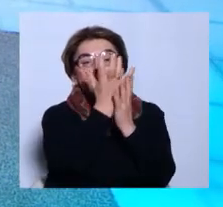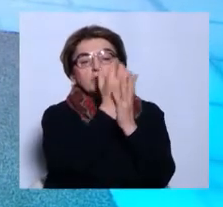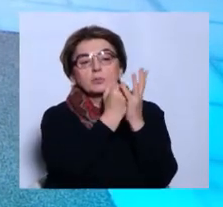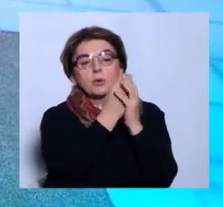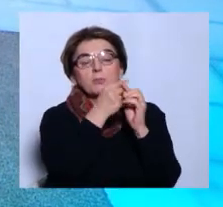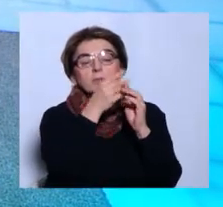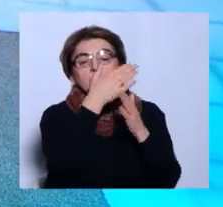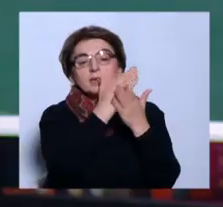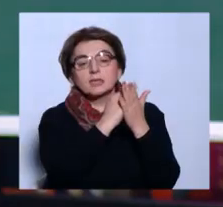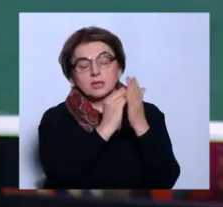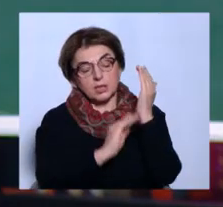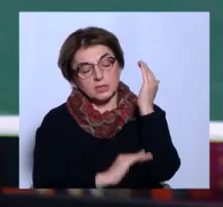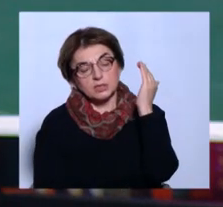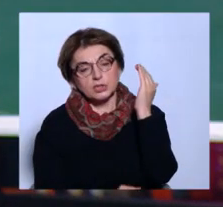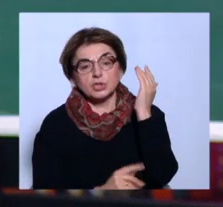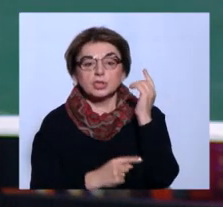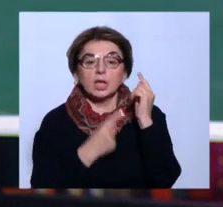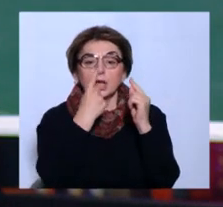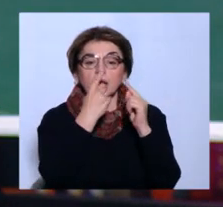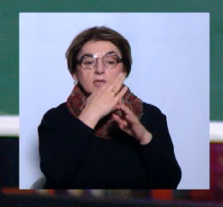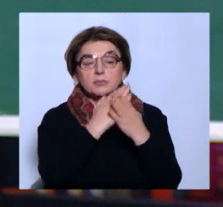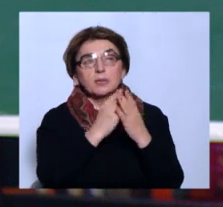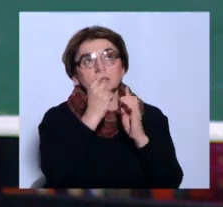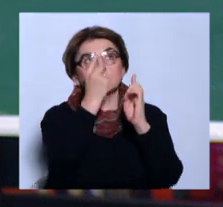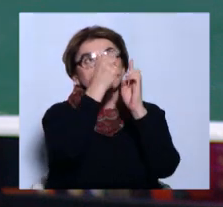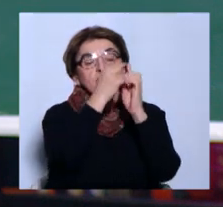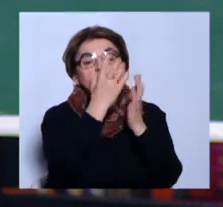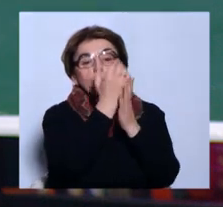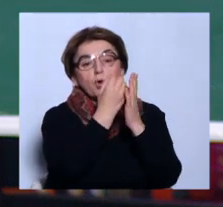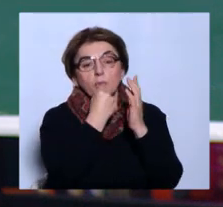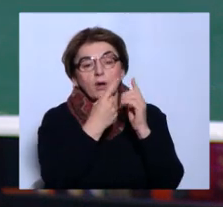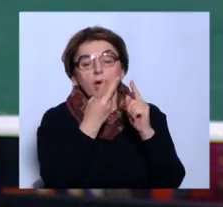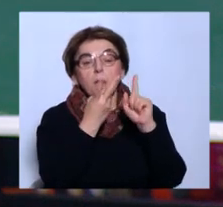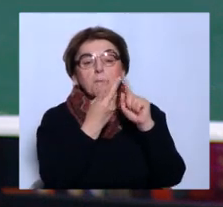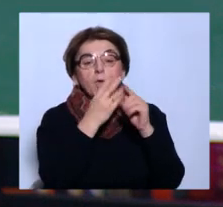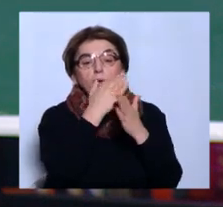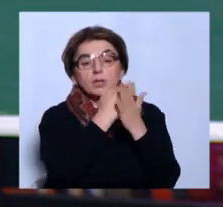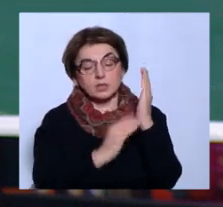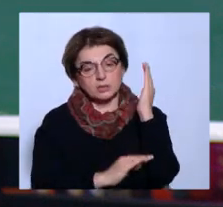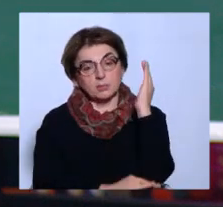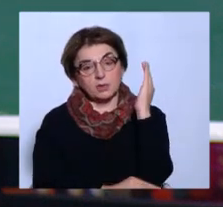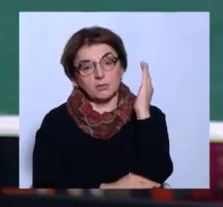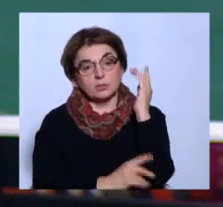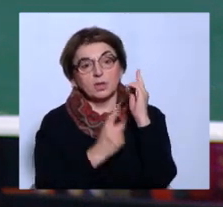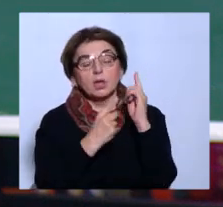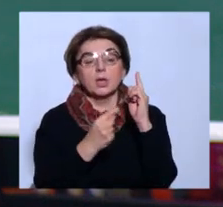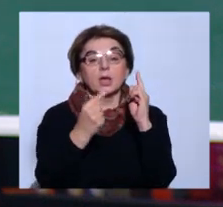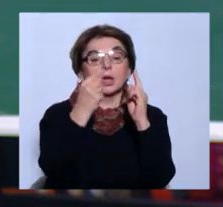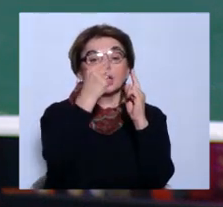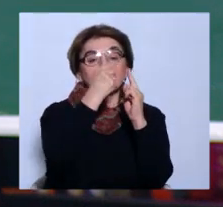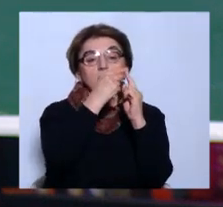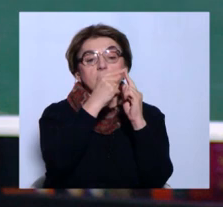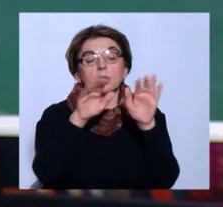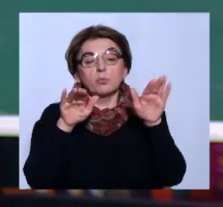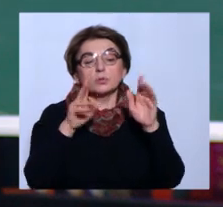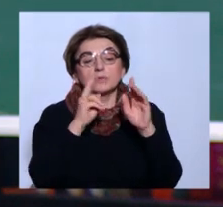მისმა ნაწილმა ხის ძირში დაიწყო საკვების მოპოვება. დიდი ალბათობით ხის წვერში რომელი